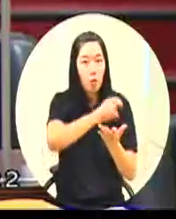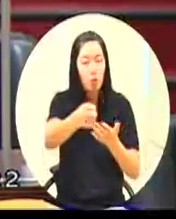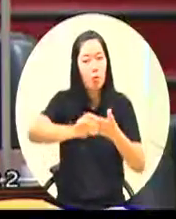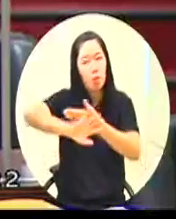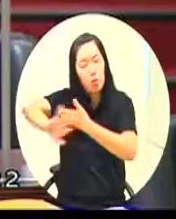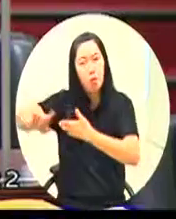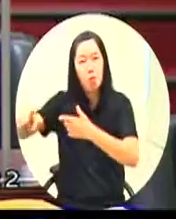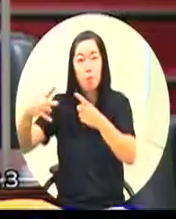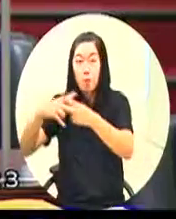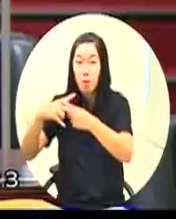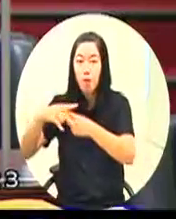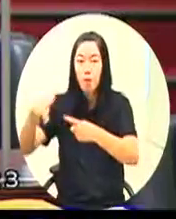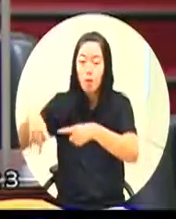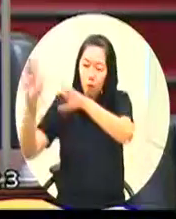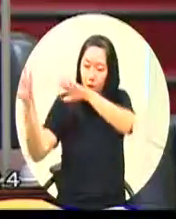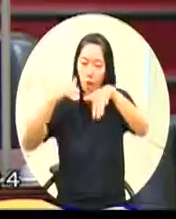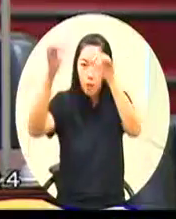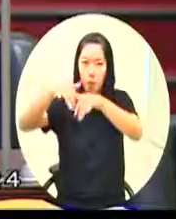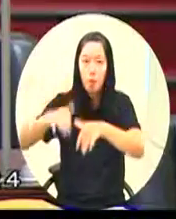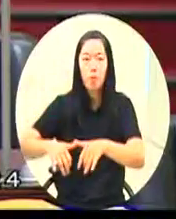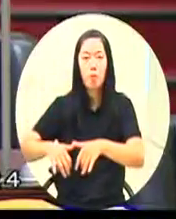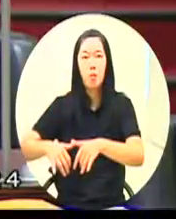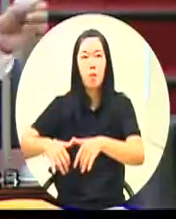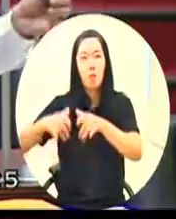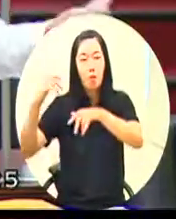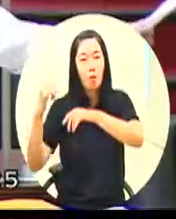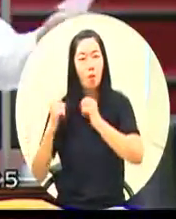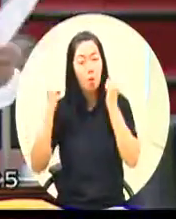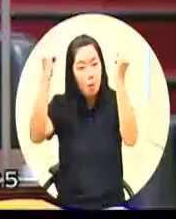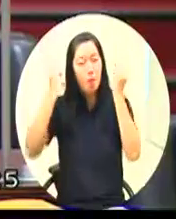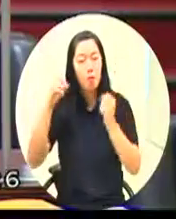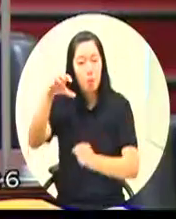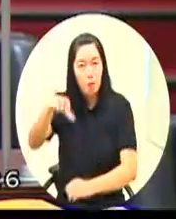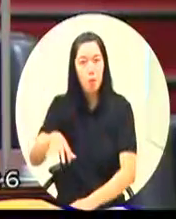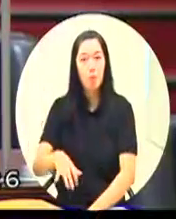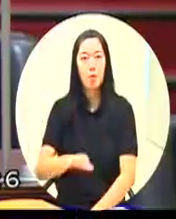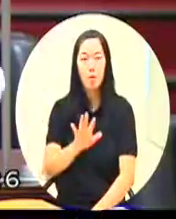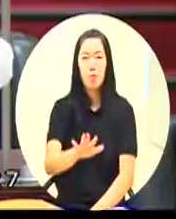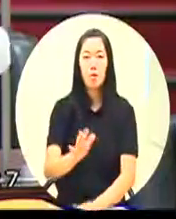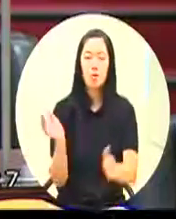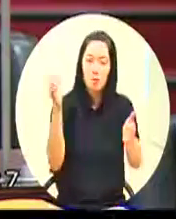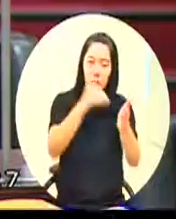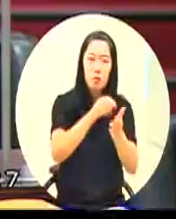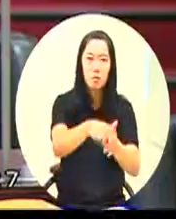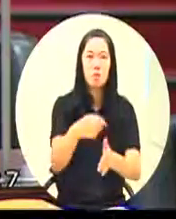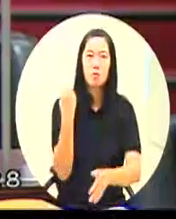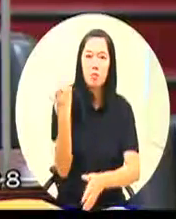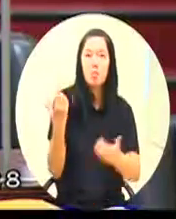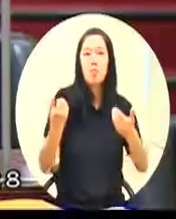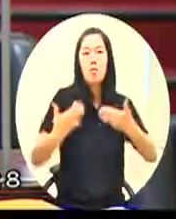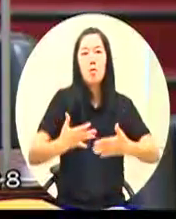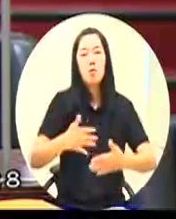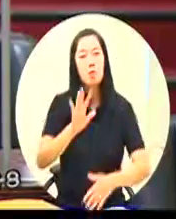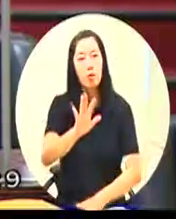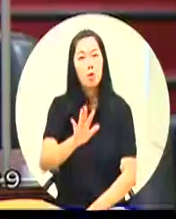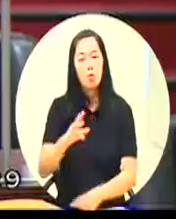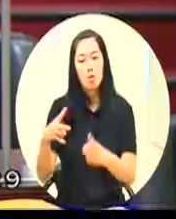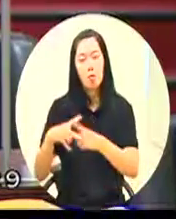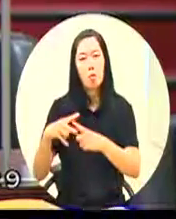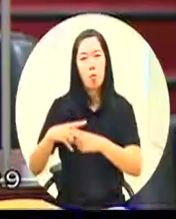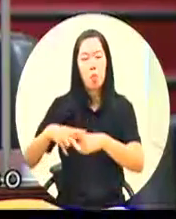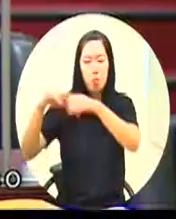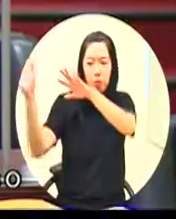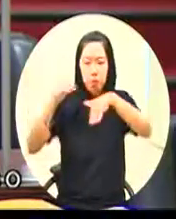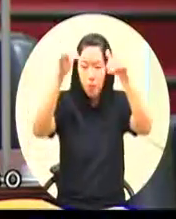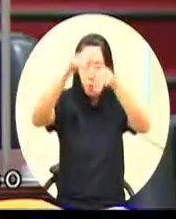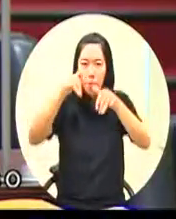的小的风雨球场去利用，到时你又制造一个新的问题，然后呢，小的风雨球场又不能发挥它的需